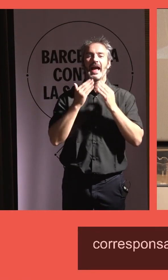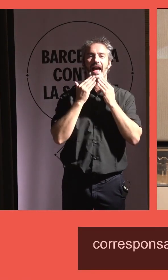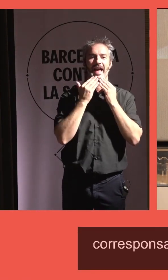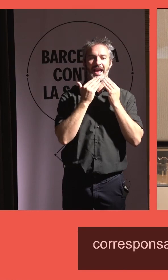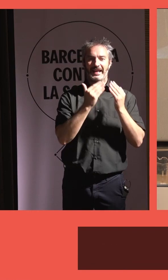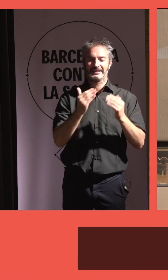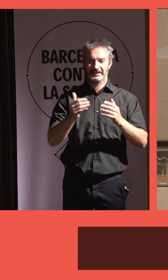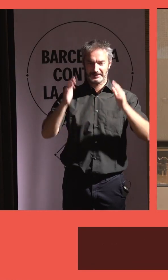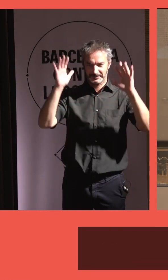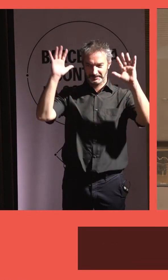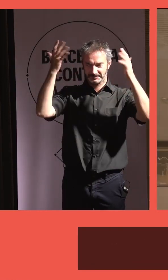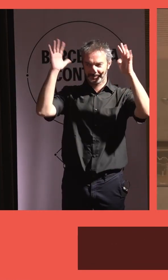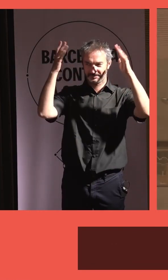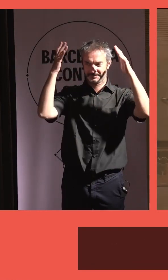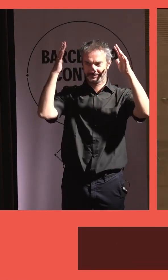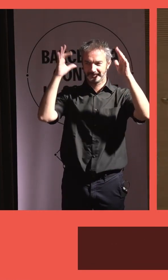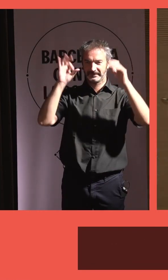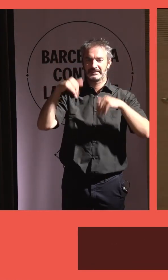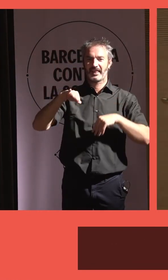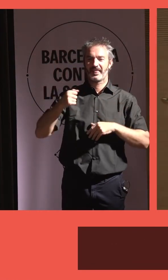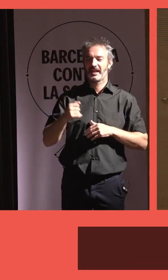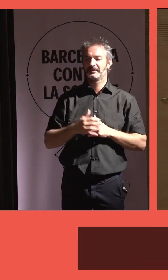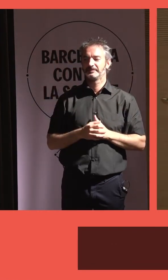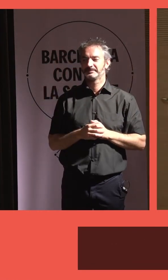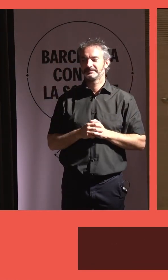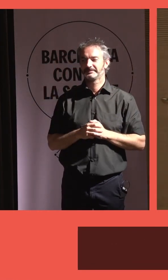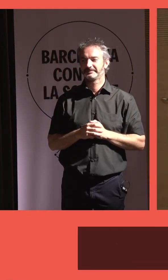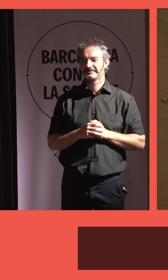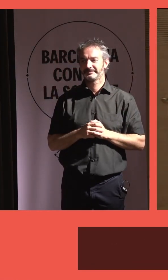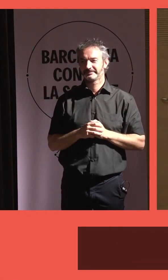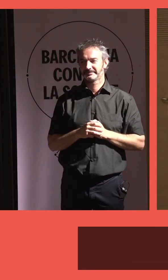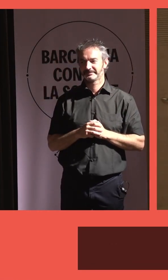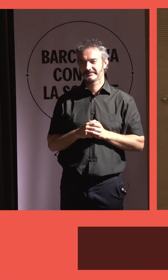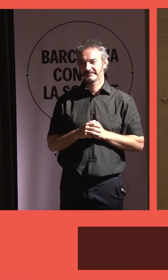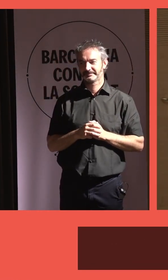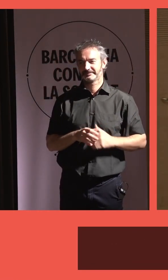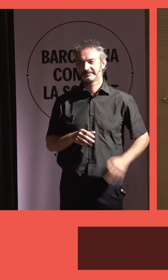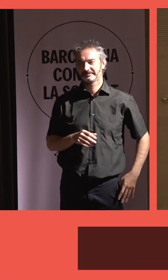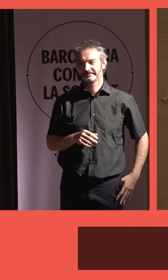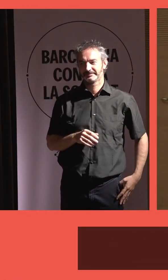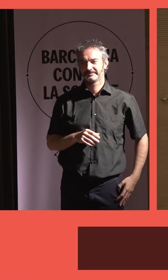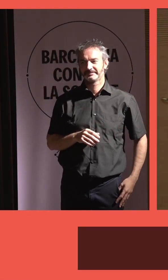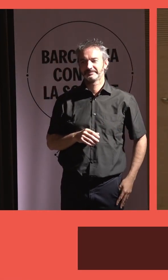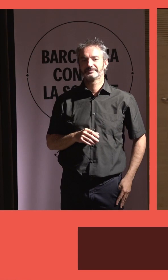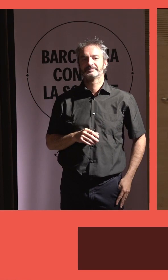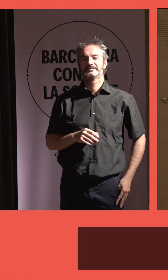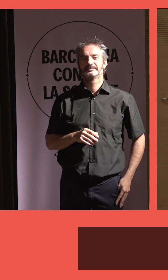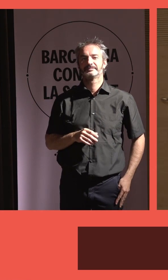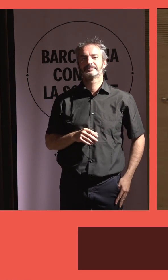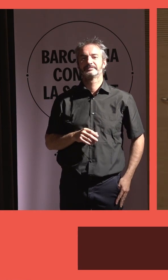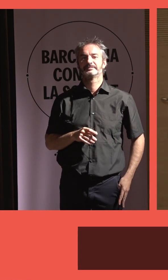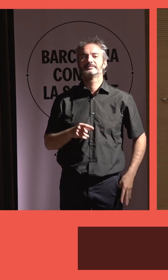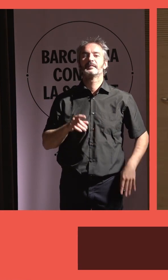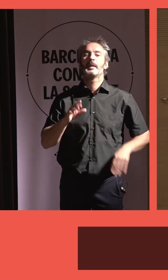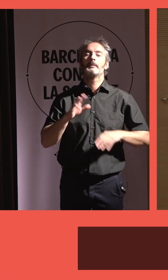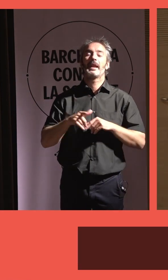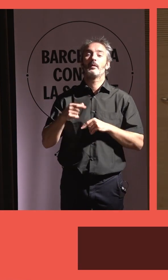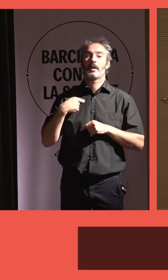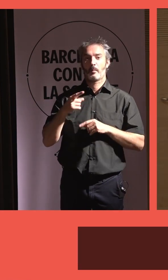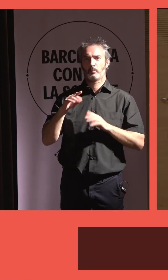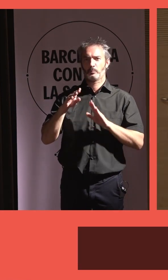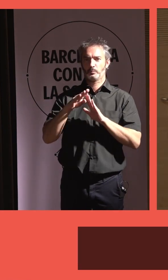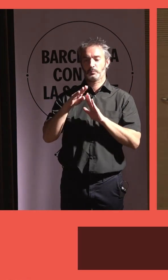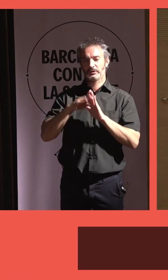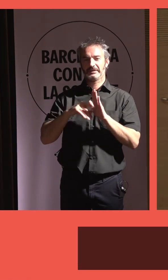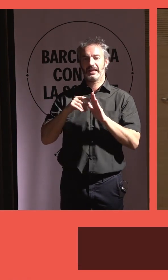gràcies Sandra acabem amb aquesta foto de família aquest projecte il·luminar una vida i